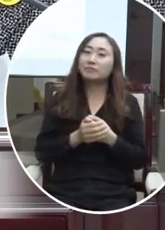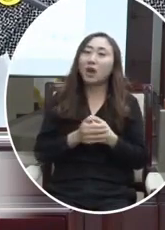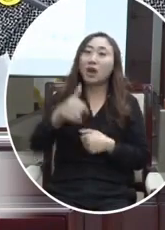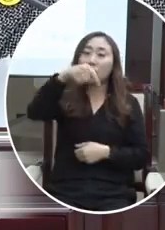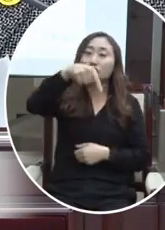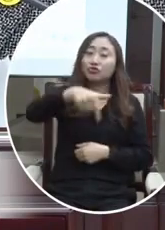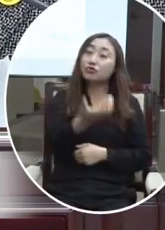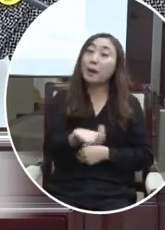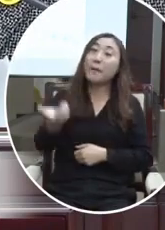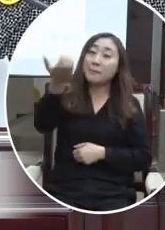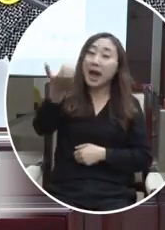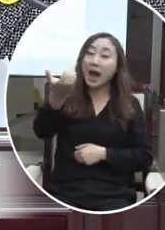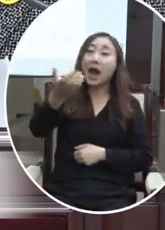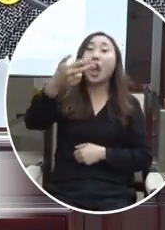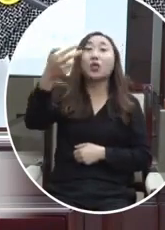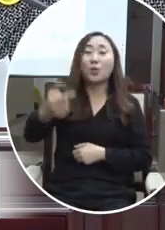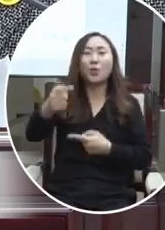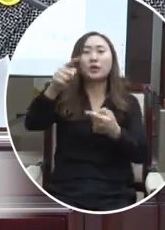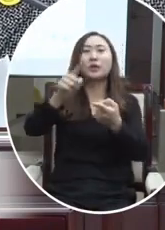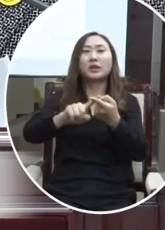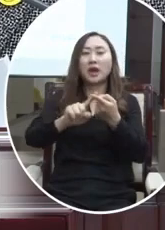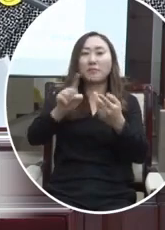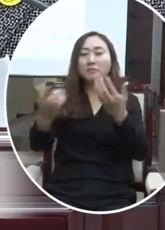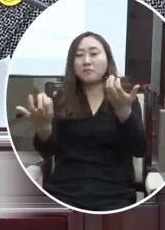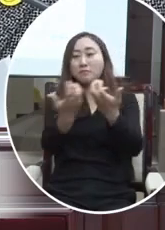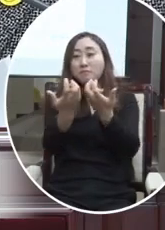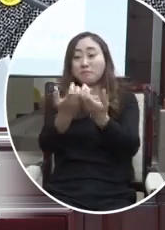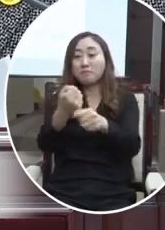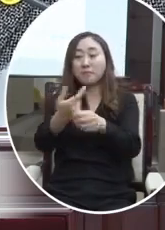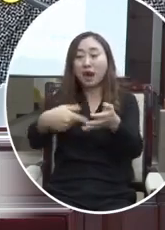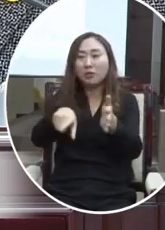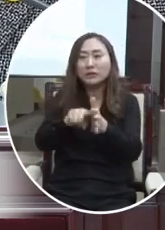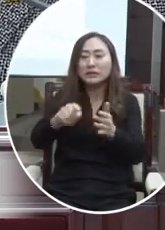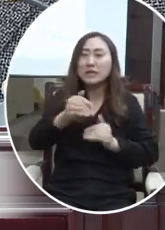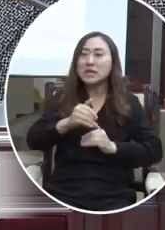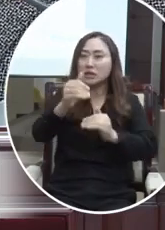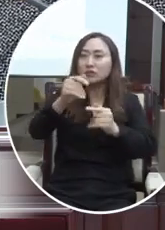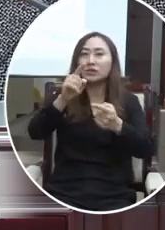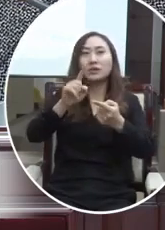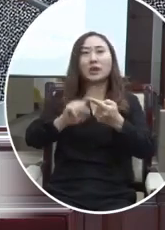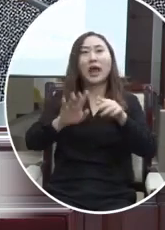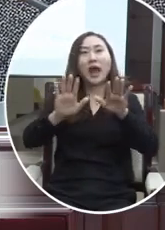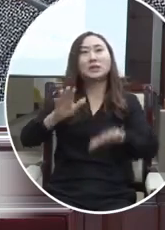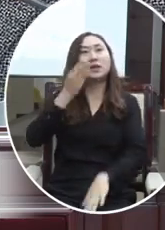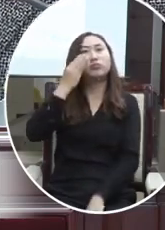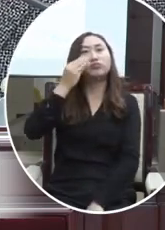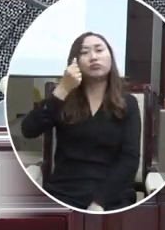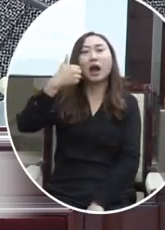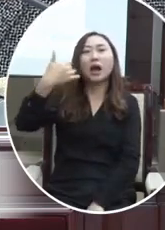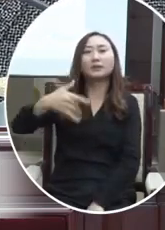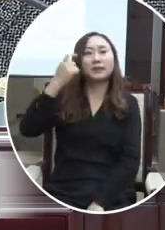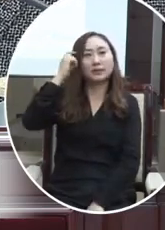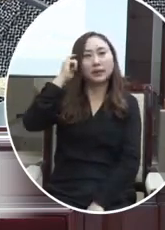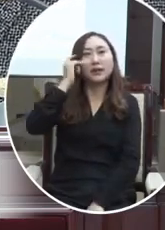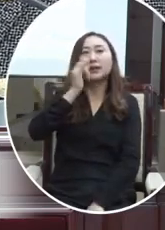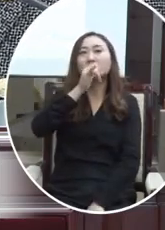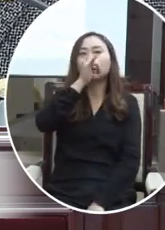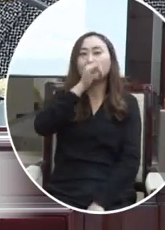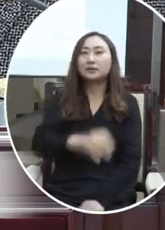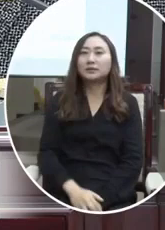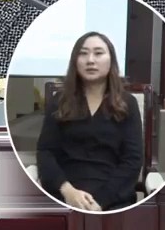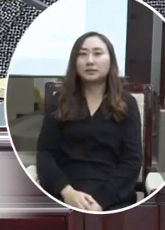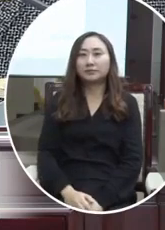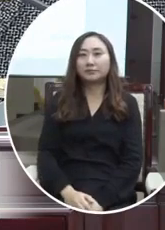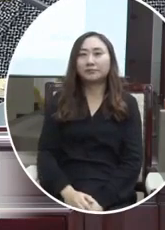그러니까 국으로 승격을 해도 그만큼 채워나가야 될 일들이 아직은 무르익지 않았다는 판단입니다.